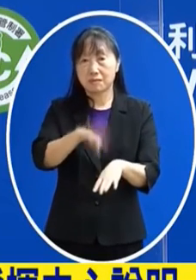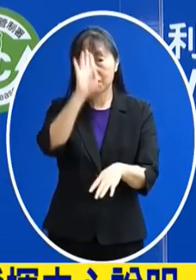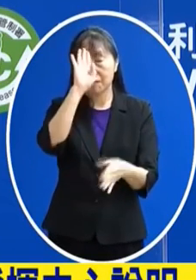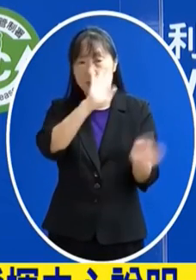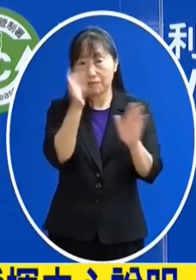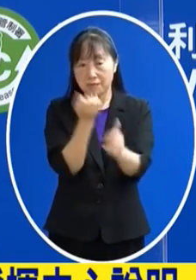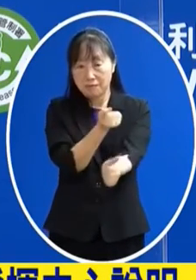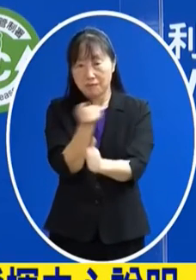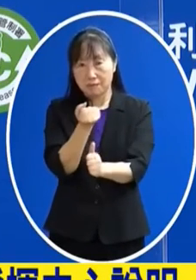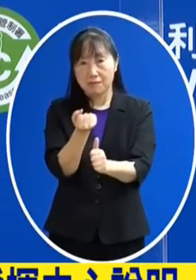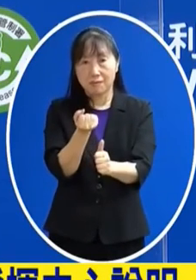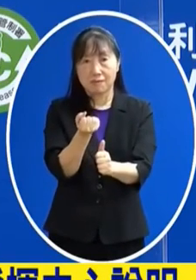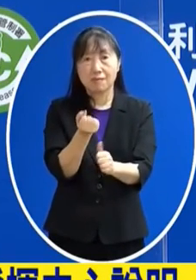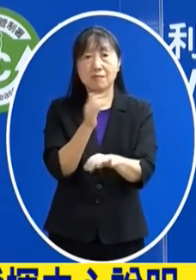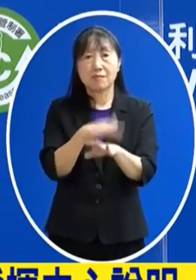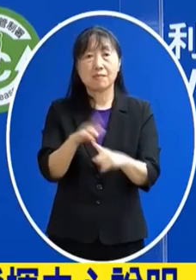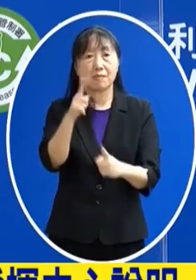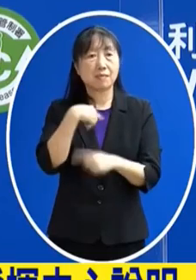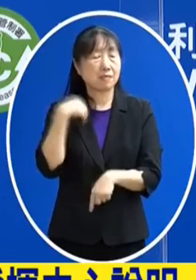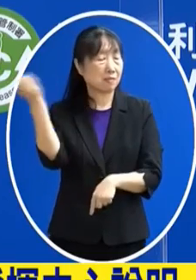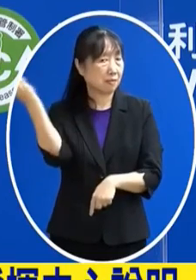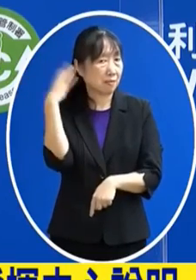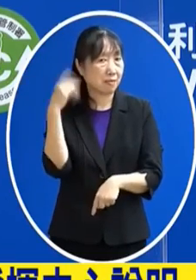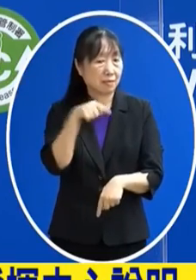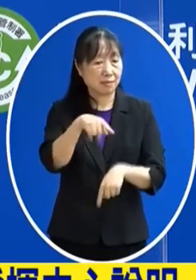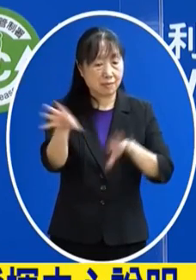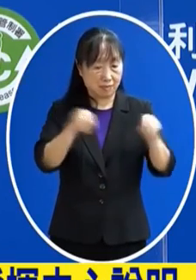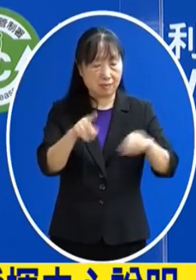就消息比较会正确，哦，